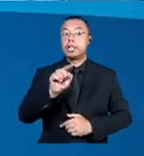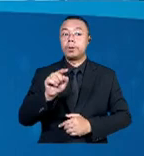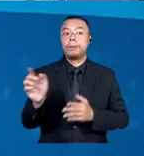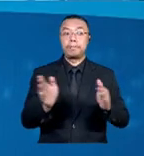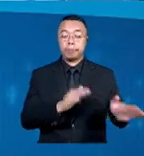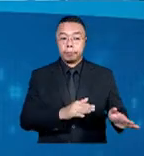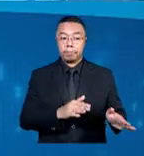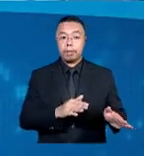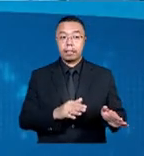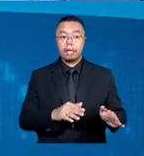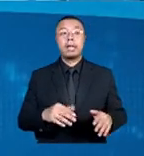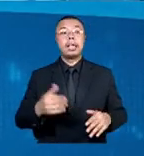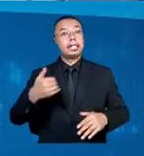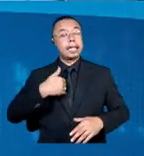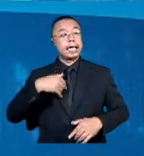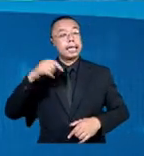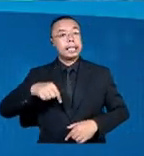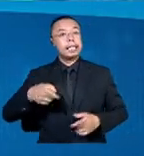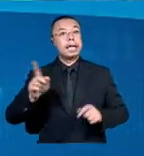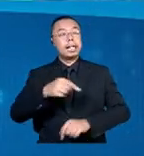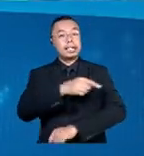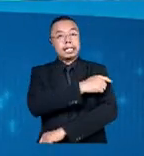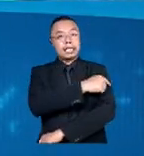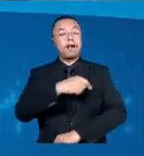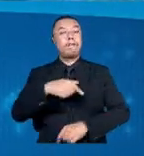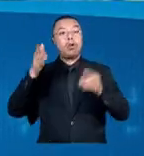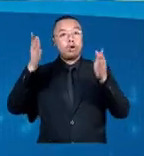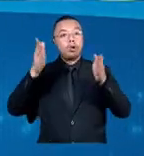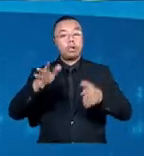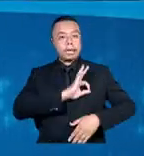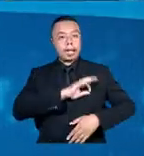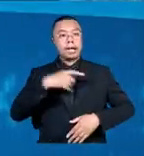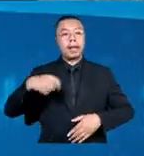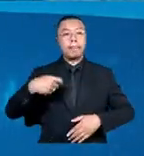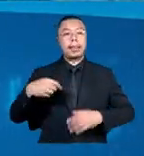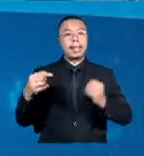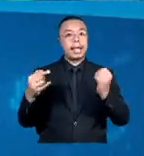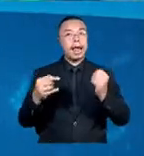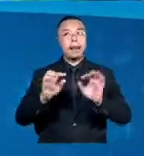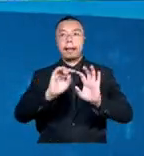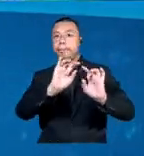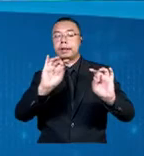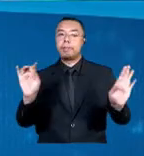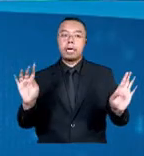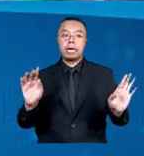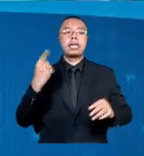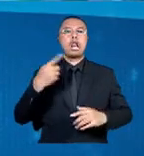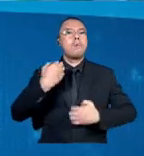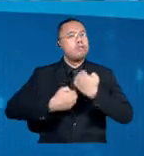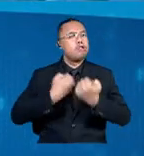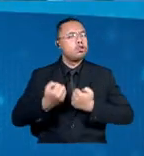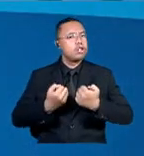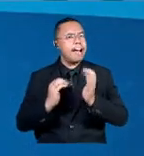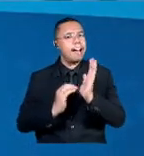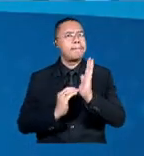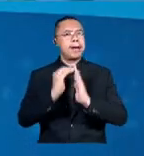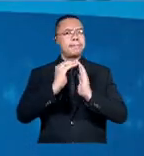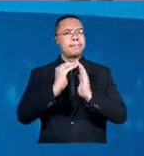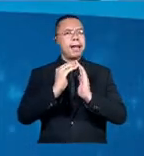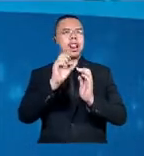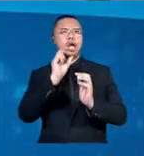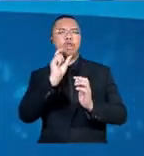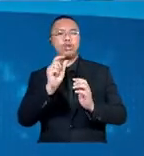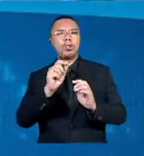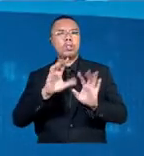Nah, saya di sini sebagai staf khusus Presiden bersama Kementerian Teknis selalu berusaha semaksimal